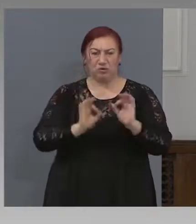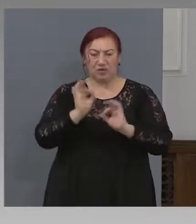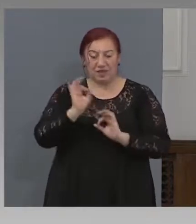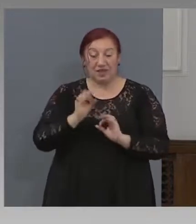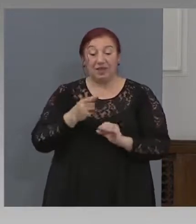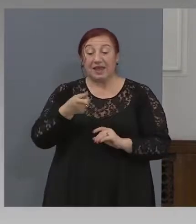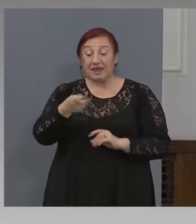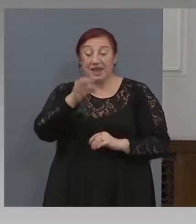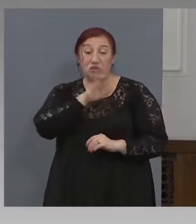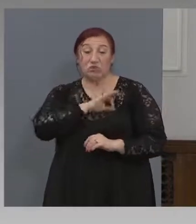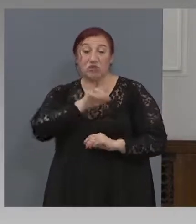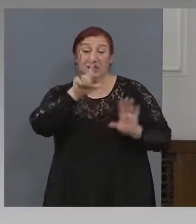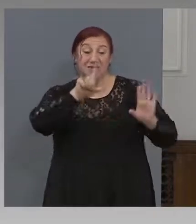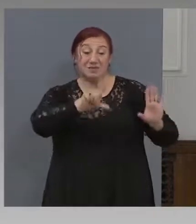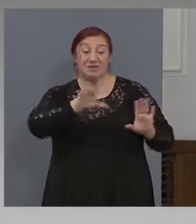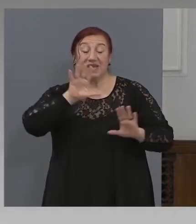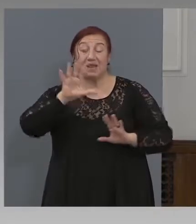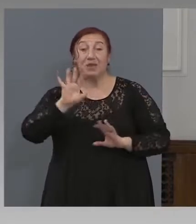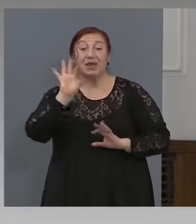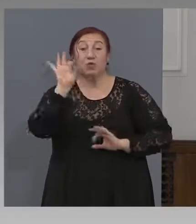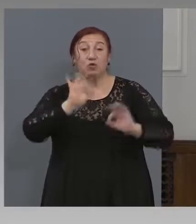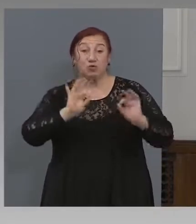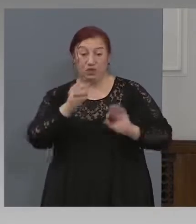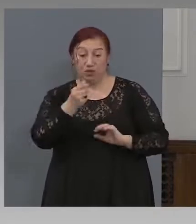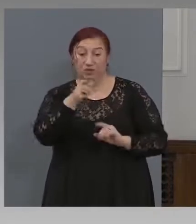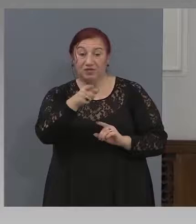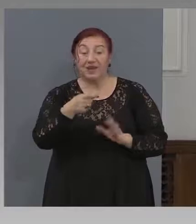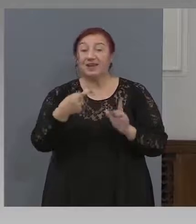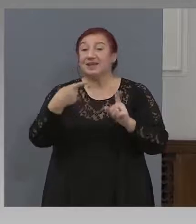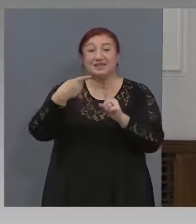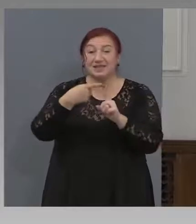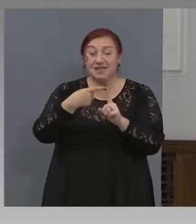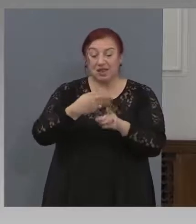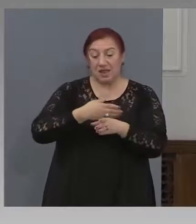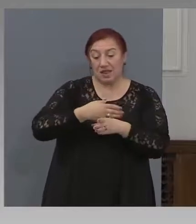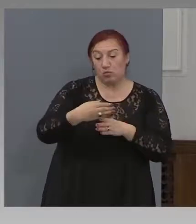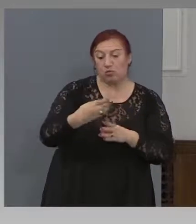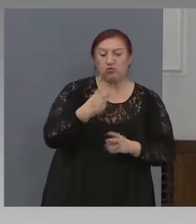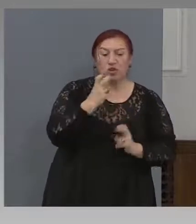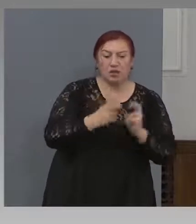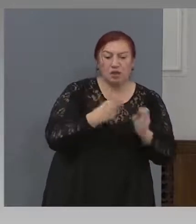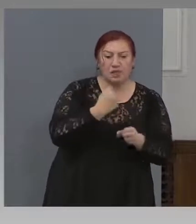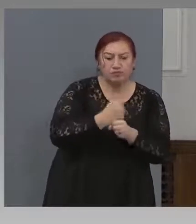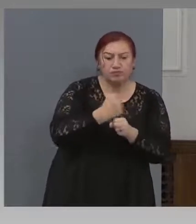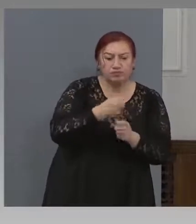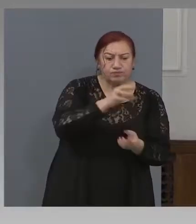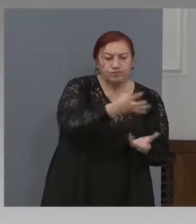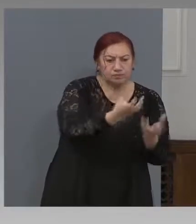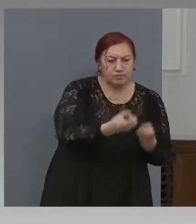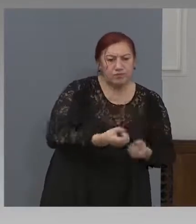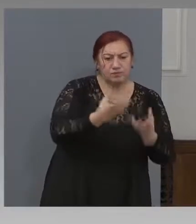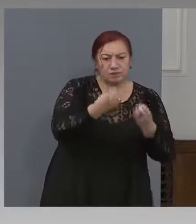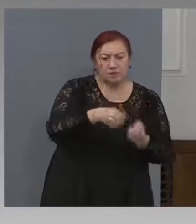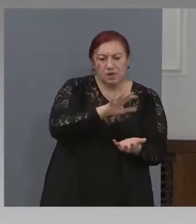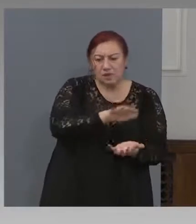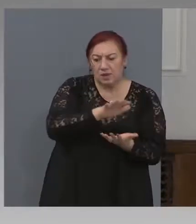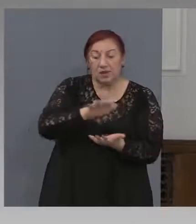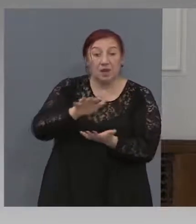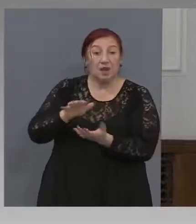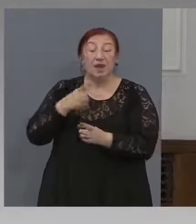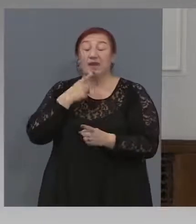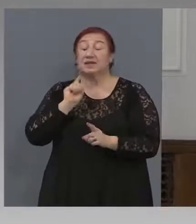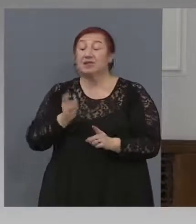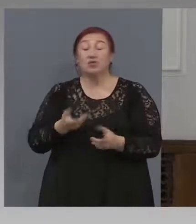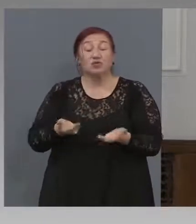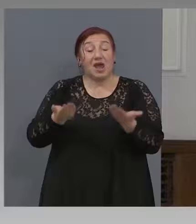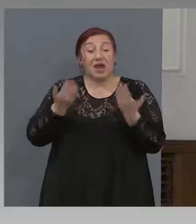си подкрепа, с целта да продължат производството си, защото смятаме, че в крайна сметка всичко трябва